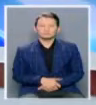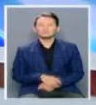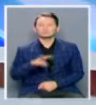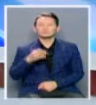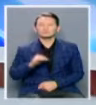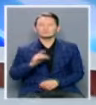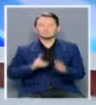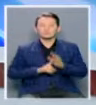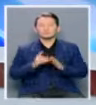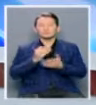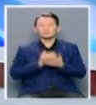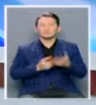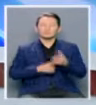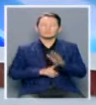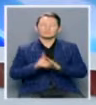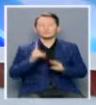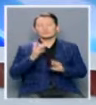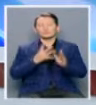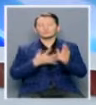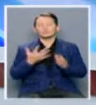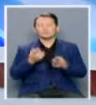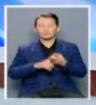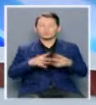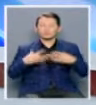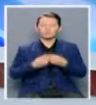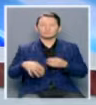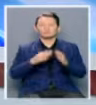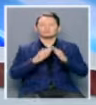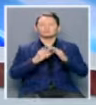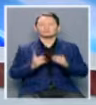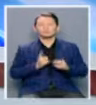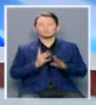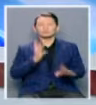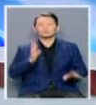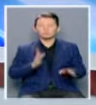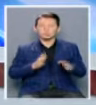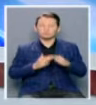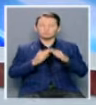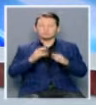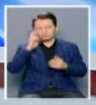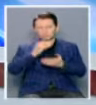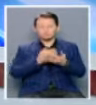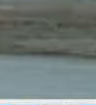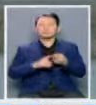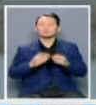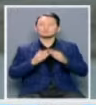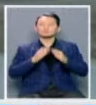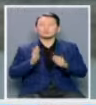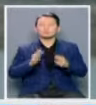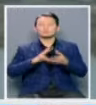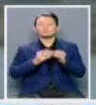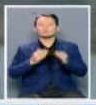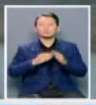В мае в рамках программы «Нурлы-Жер» 195 атырауских семей получат долгожданное жилье. В рамках государственной программы квартиры будут выдаваться без